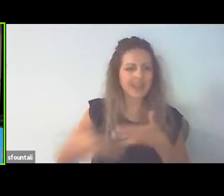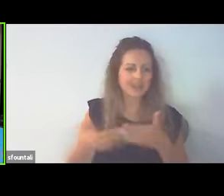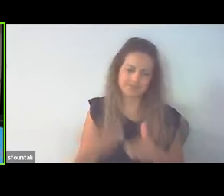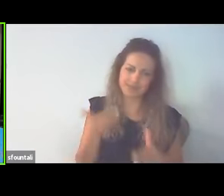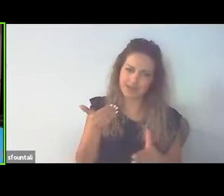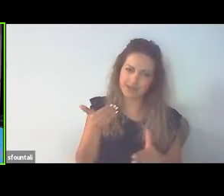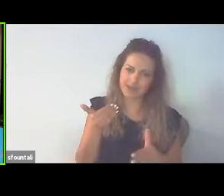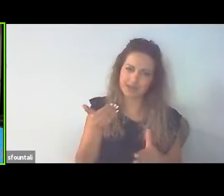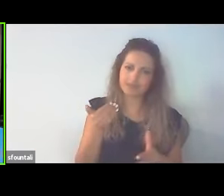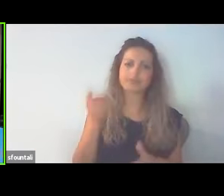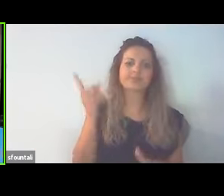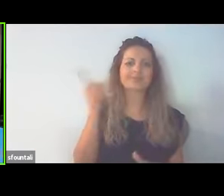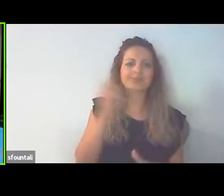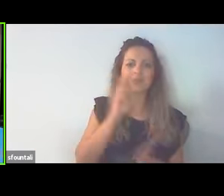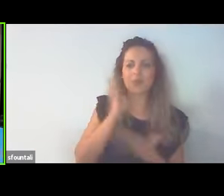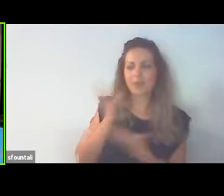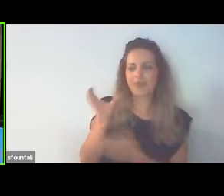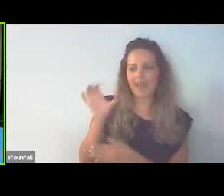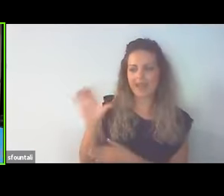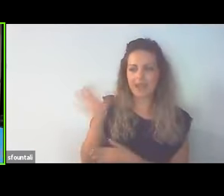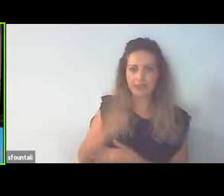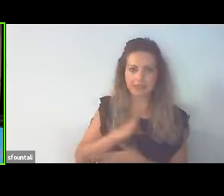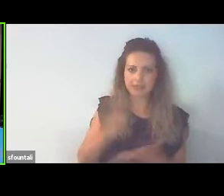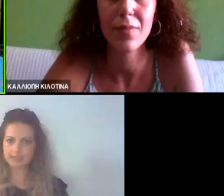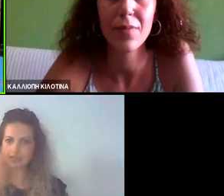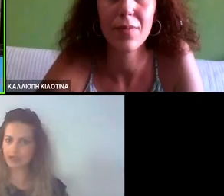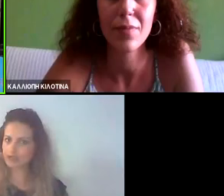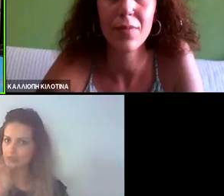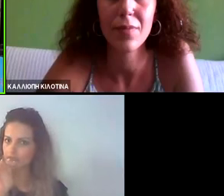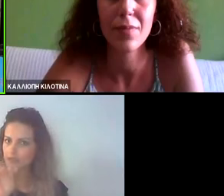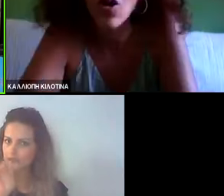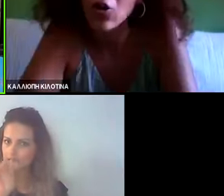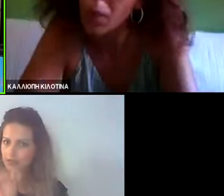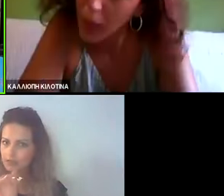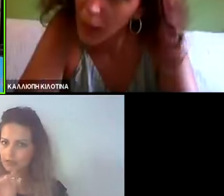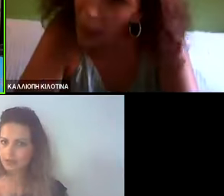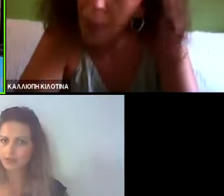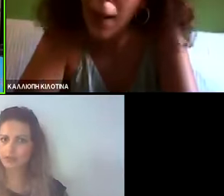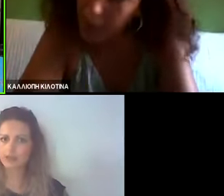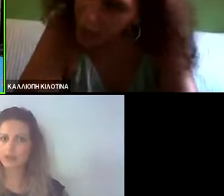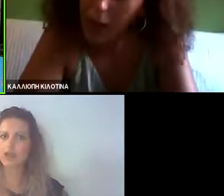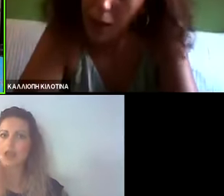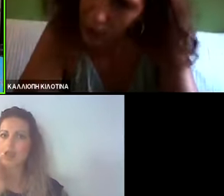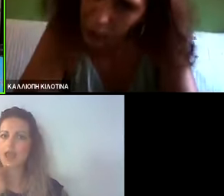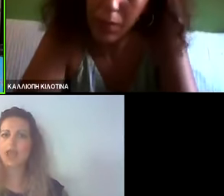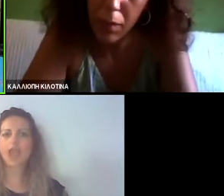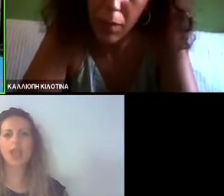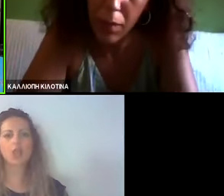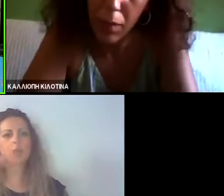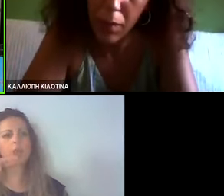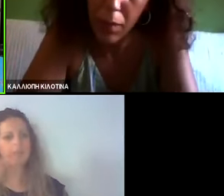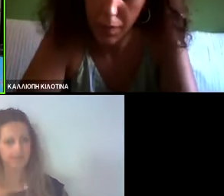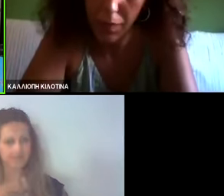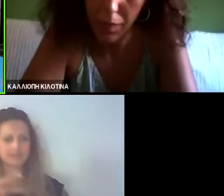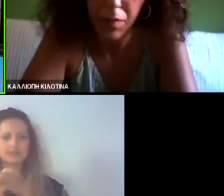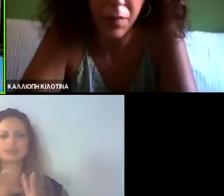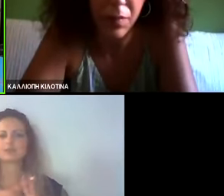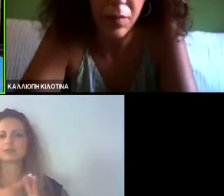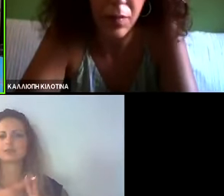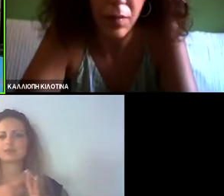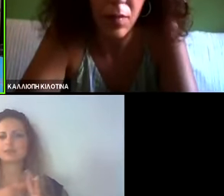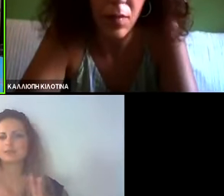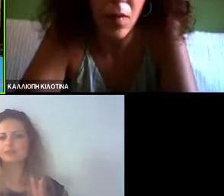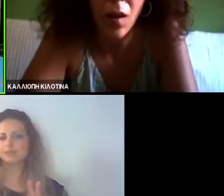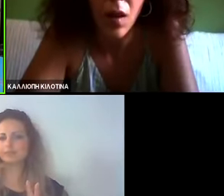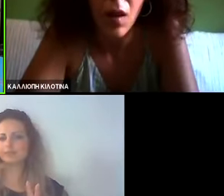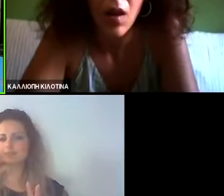Ειρήνη, θέλεις να προηγηθείς και να... Ας μιλήσει η Καλλιόπη, αν θέλει. Καλλιόπη, ωραία, ωραία, ωραία.